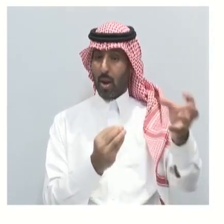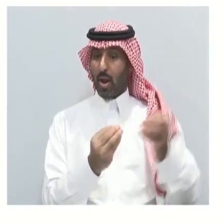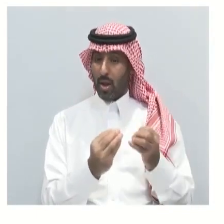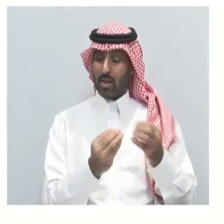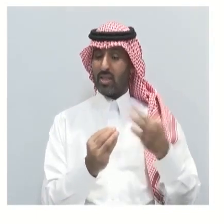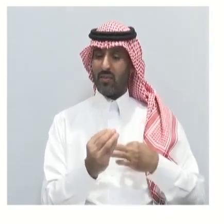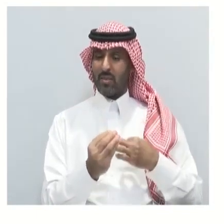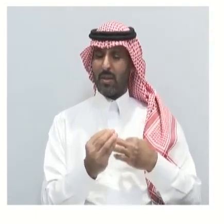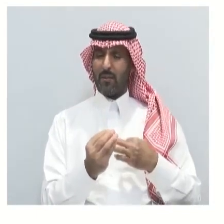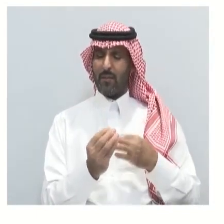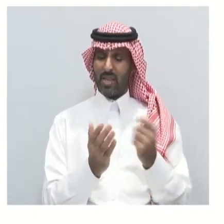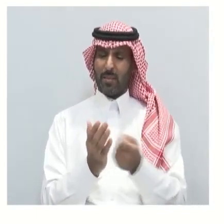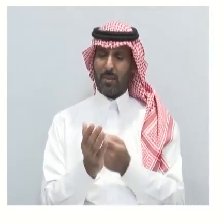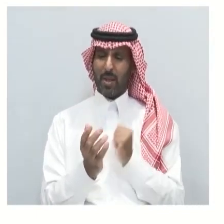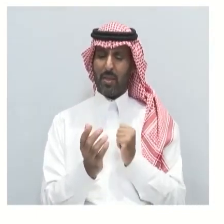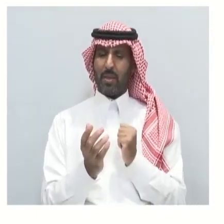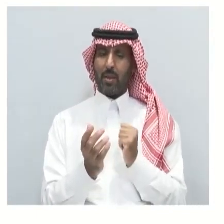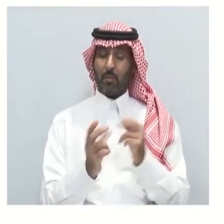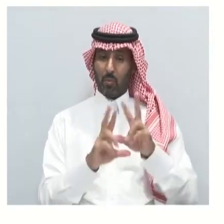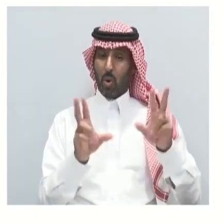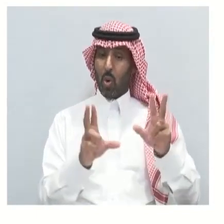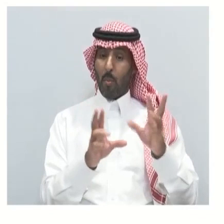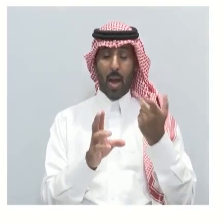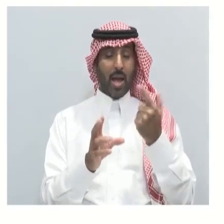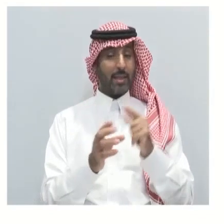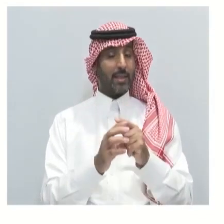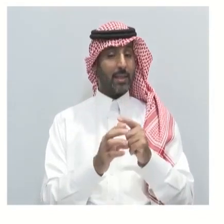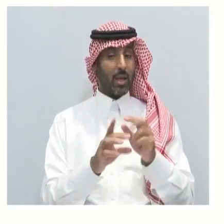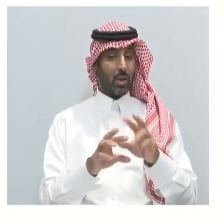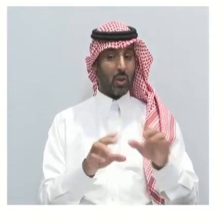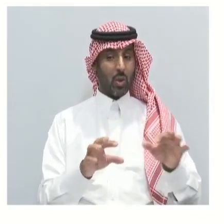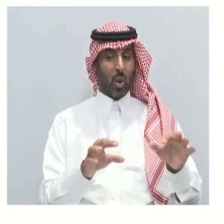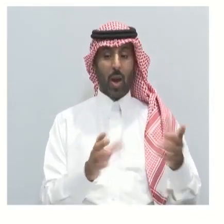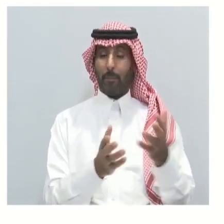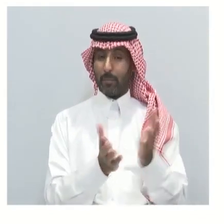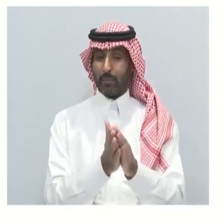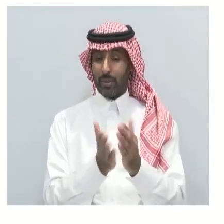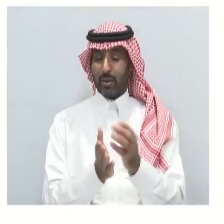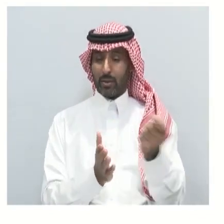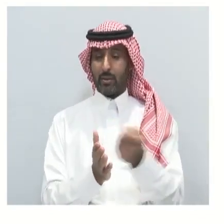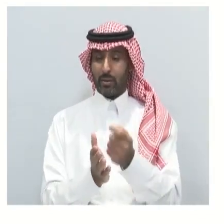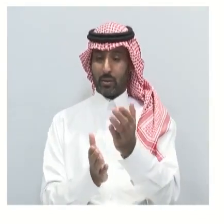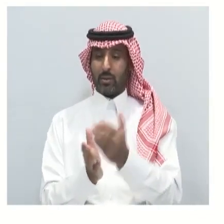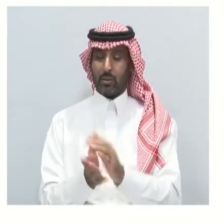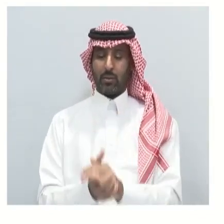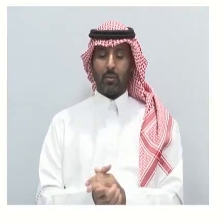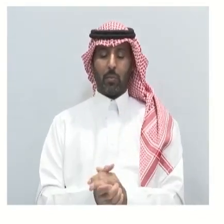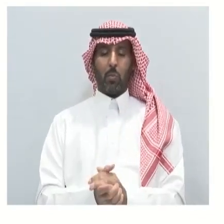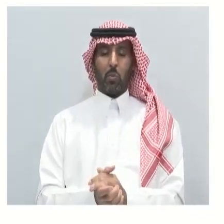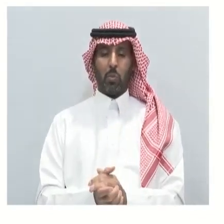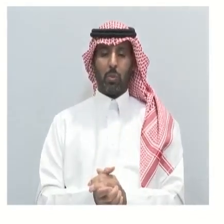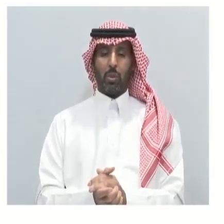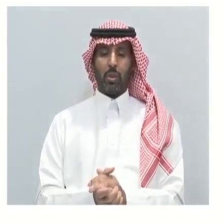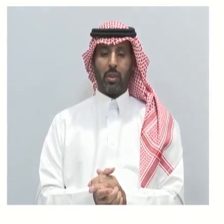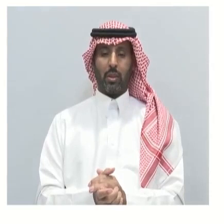استفيد منه في البحث من مصادر المعلومات المطبوعه والالكترونيه بطريقه مباشره او غير